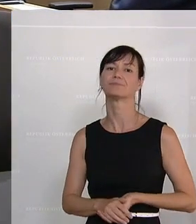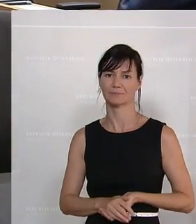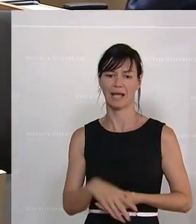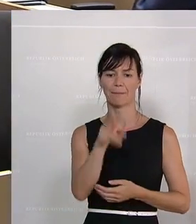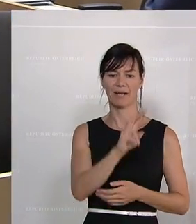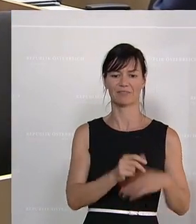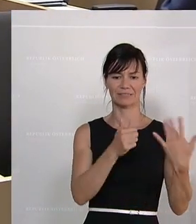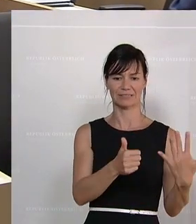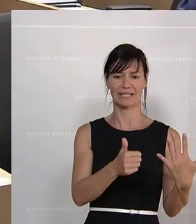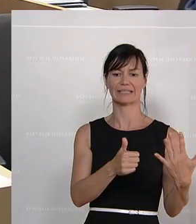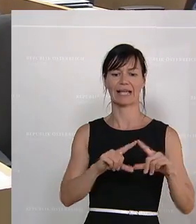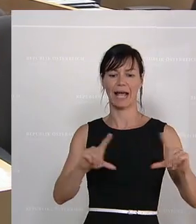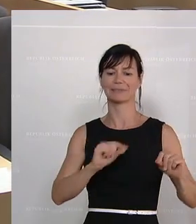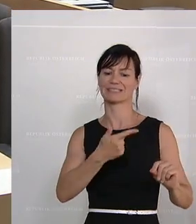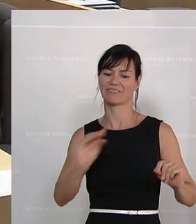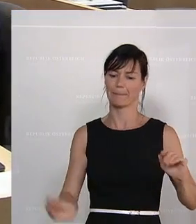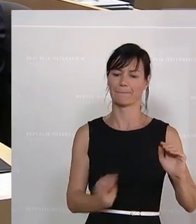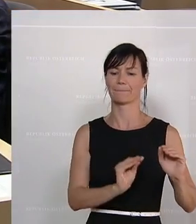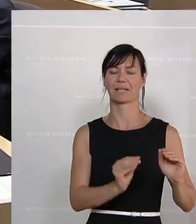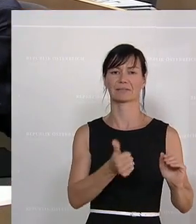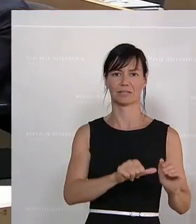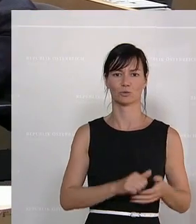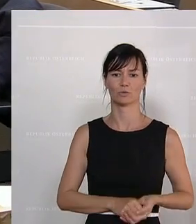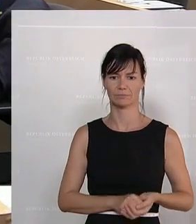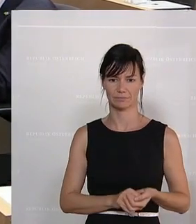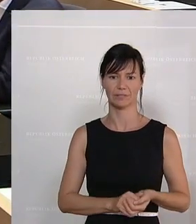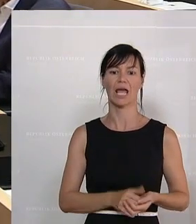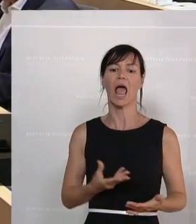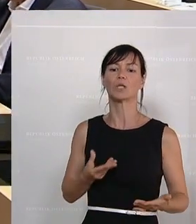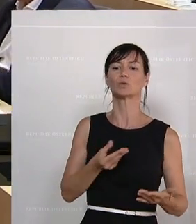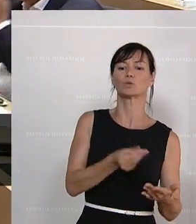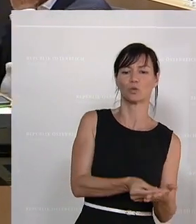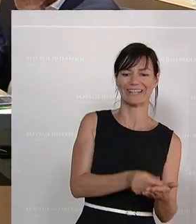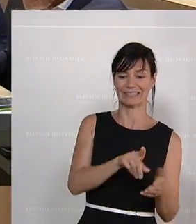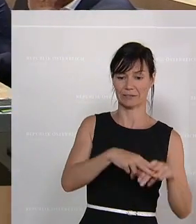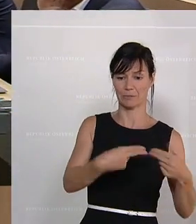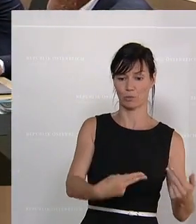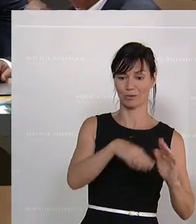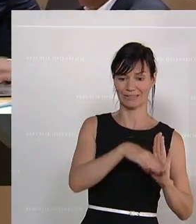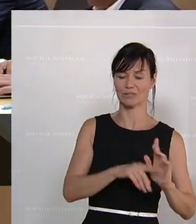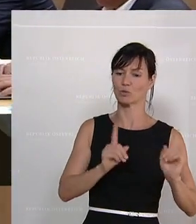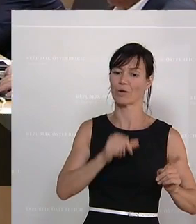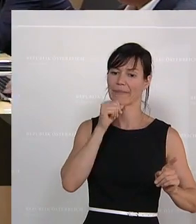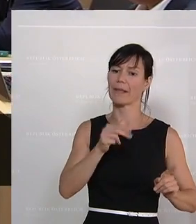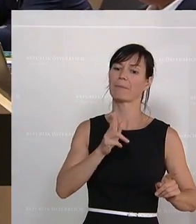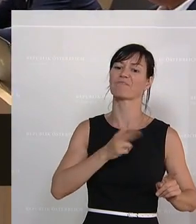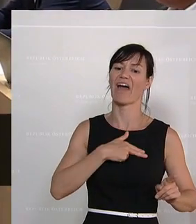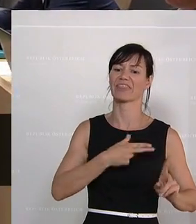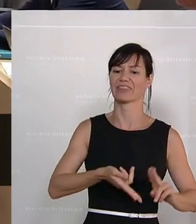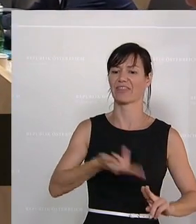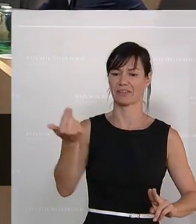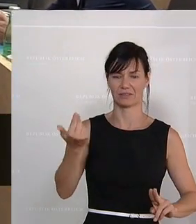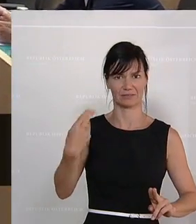wird folge dazu zwei hinzugefügt zweitens zuwendungen nach diesem bundesgesetz dürfen wir die gepfändet noch verwendet werden